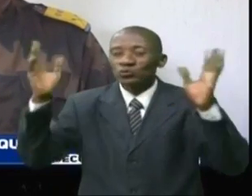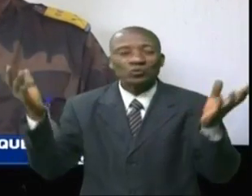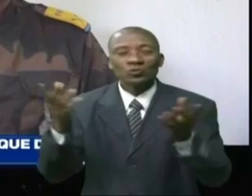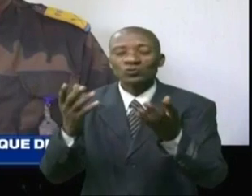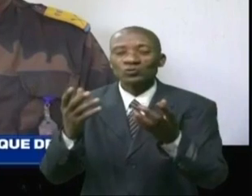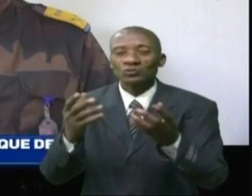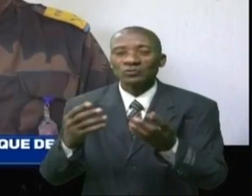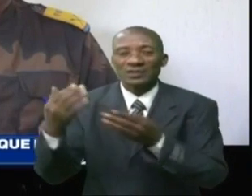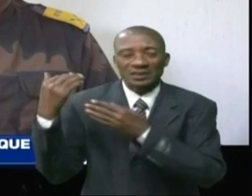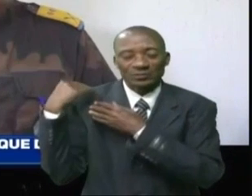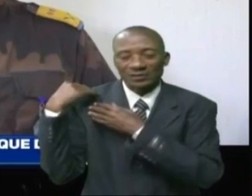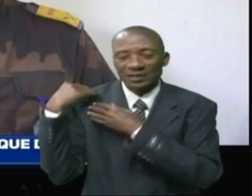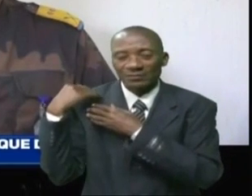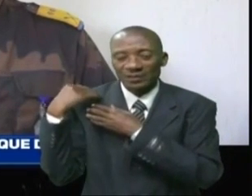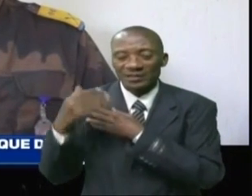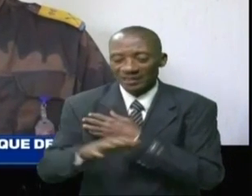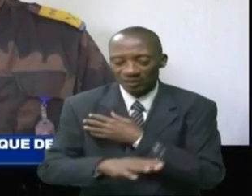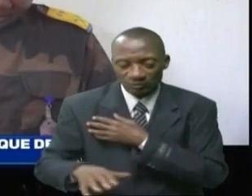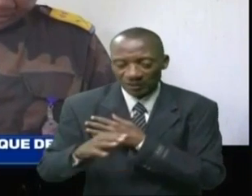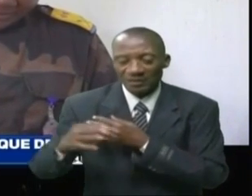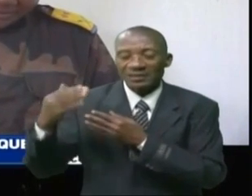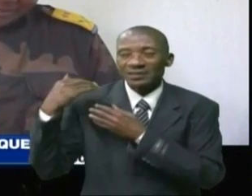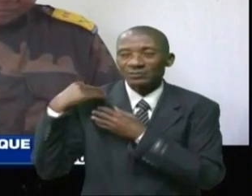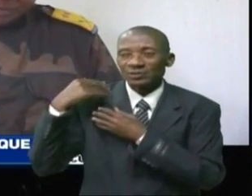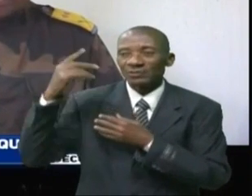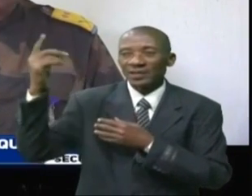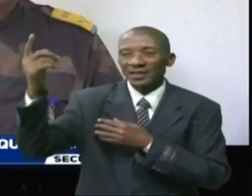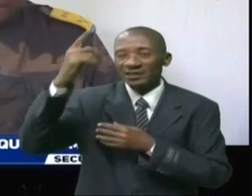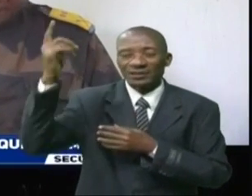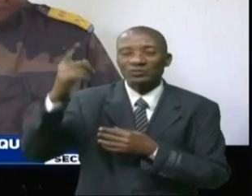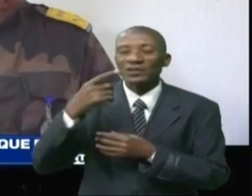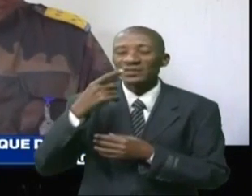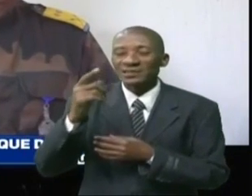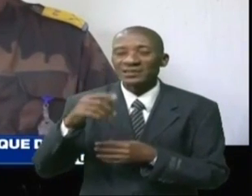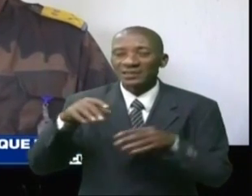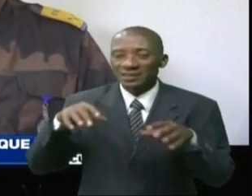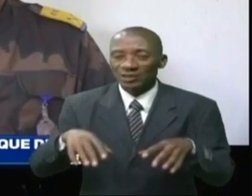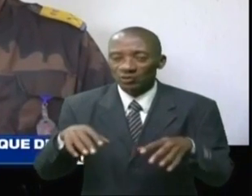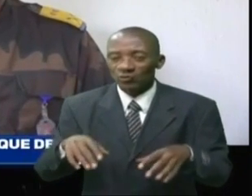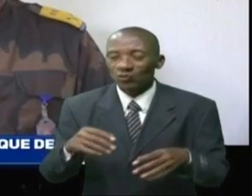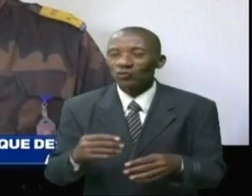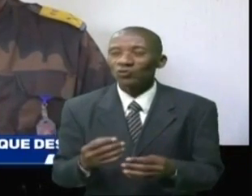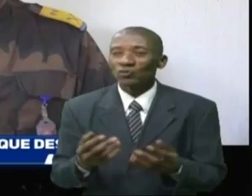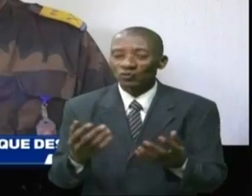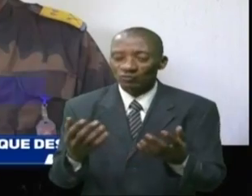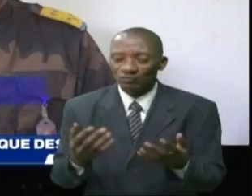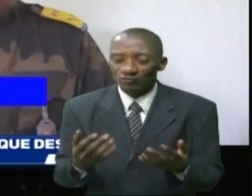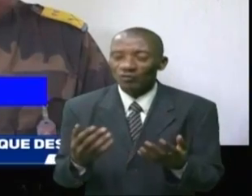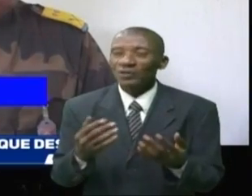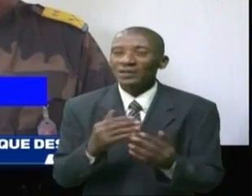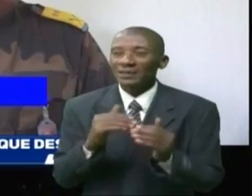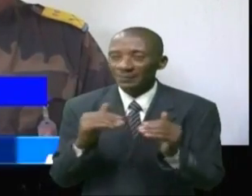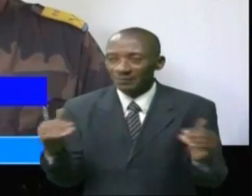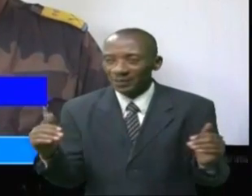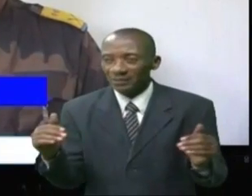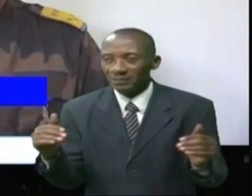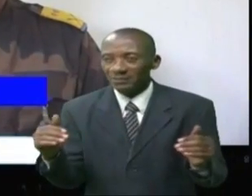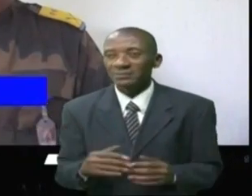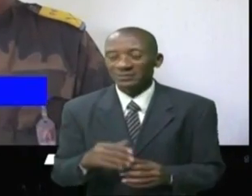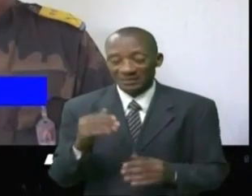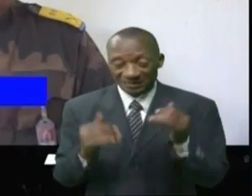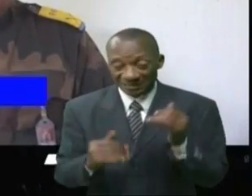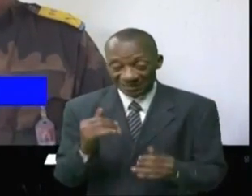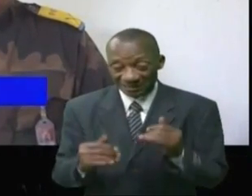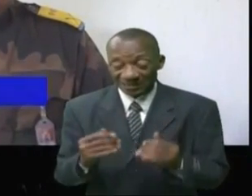d'attaque de ces positions, elles sont prêtes et déterminées à parer à toute éventualité. Fait à Goma,